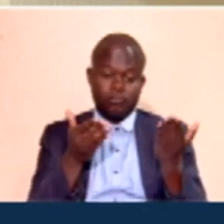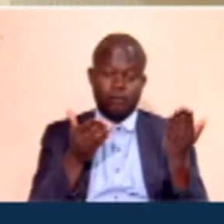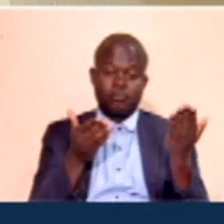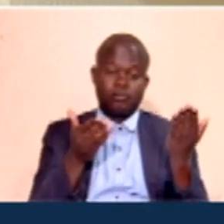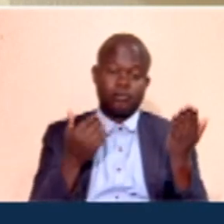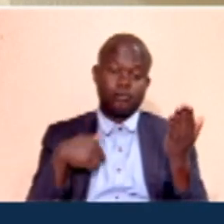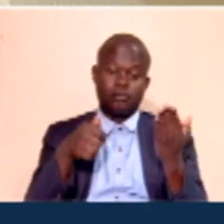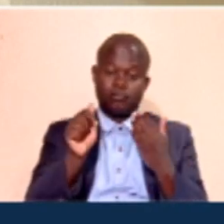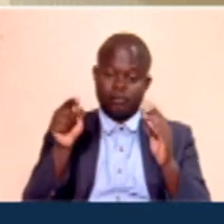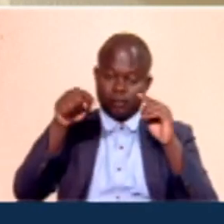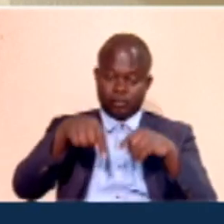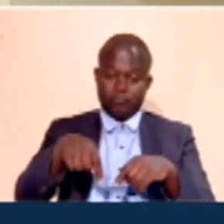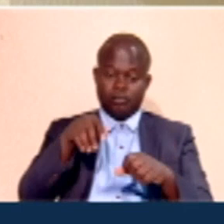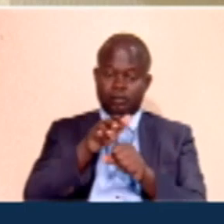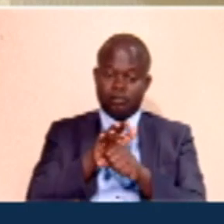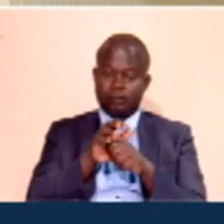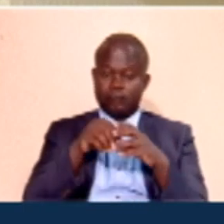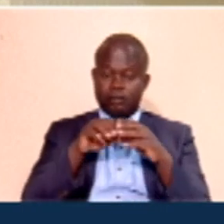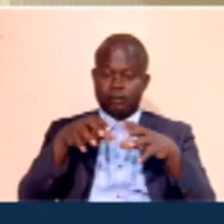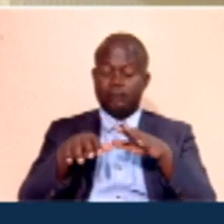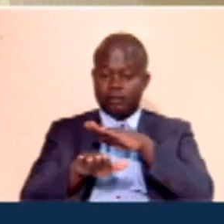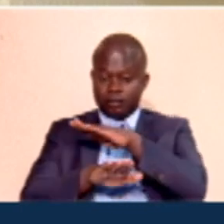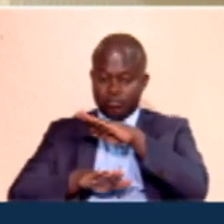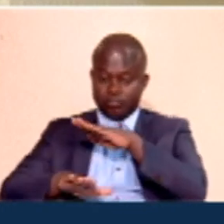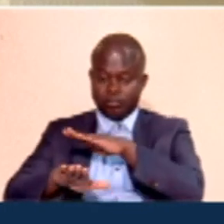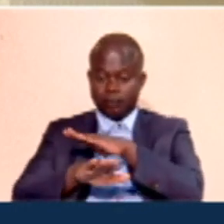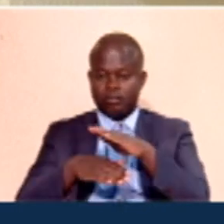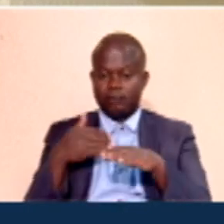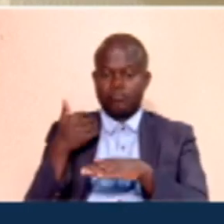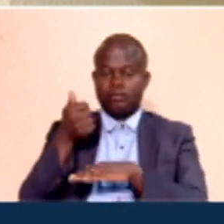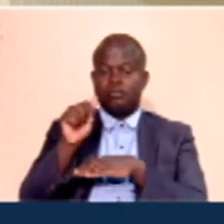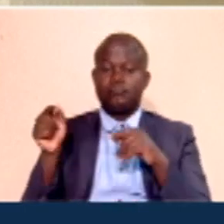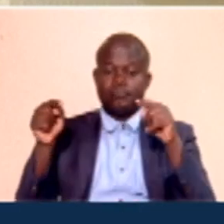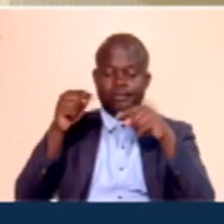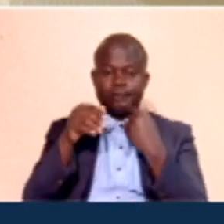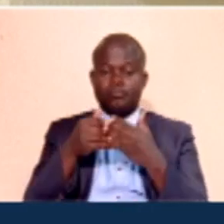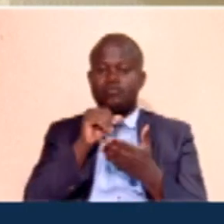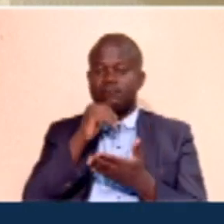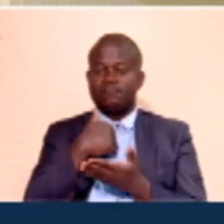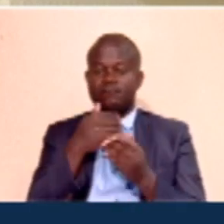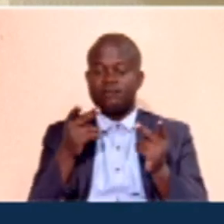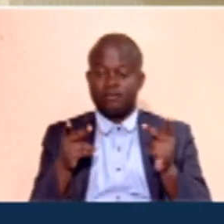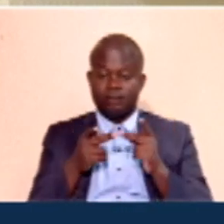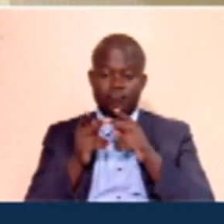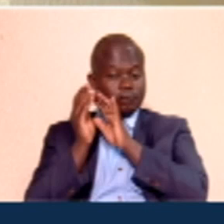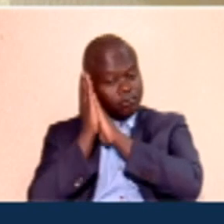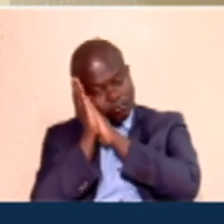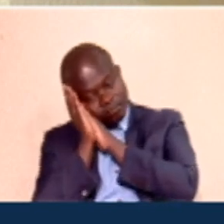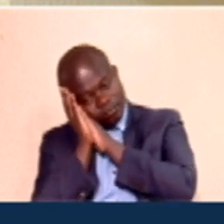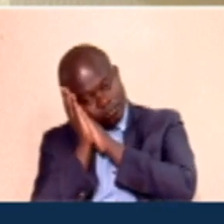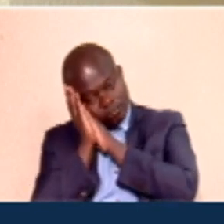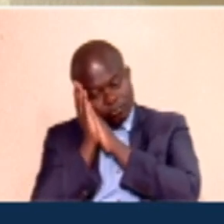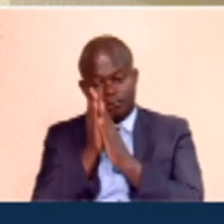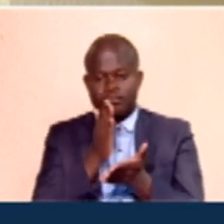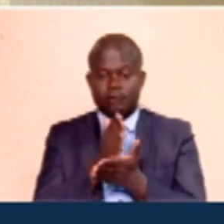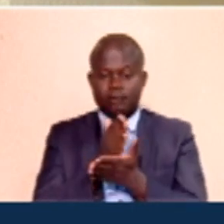mu ntara bakaba bageze hano abenshi nabo mu cyiciro cyo hasi baba baje rero bakaba badafite aho barara,